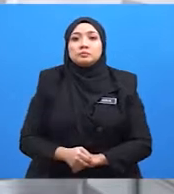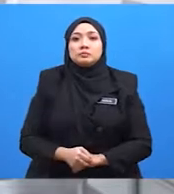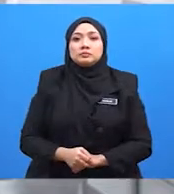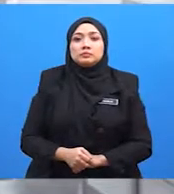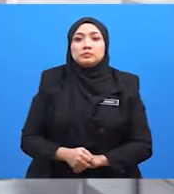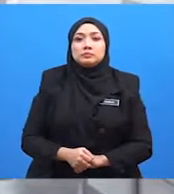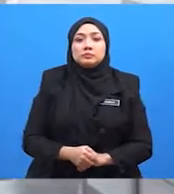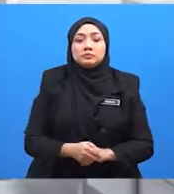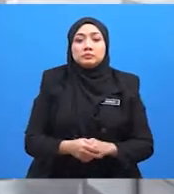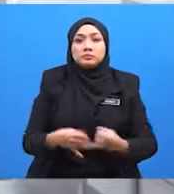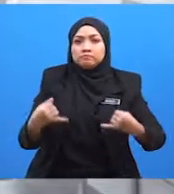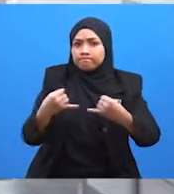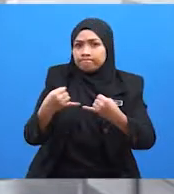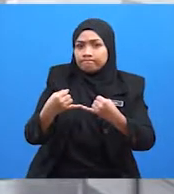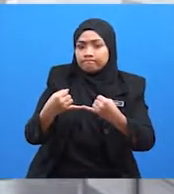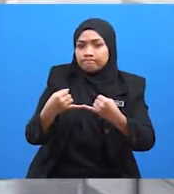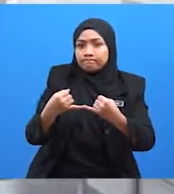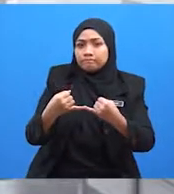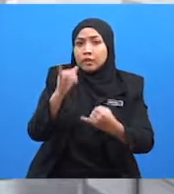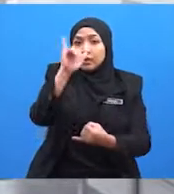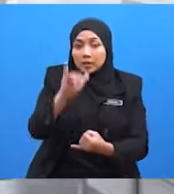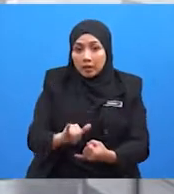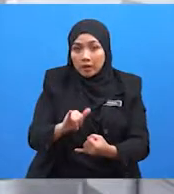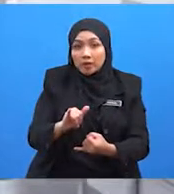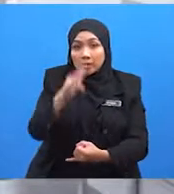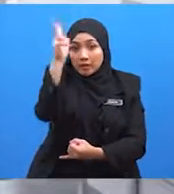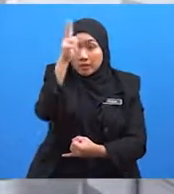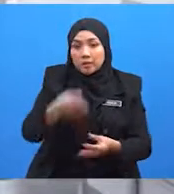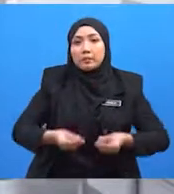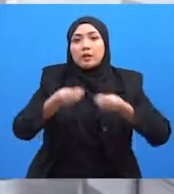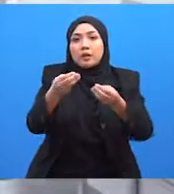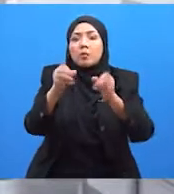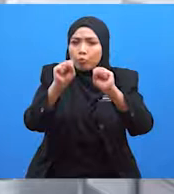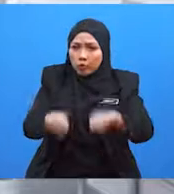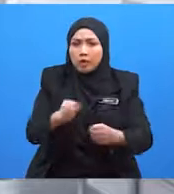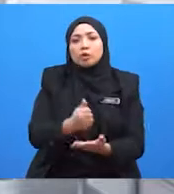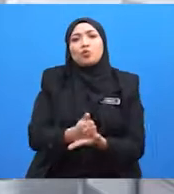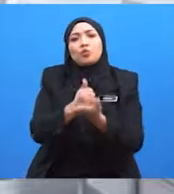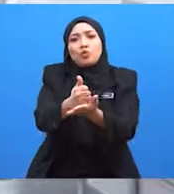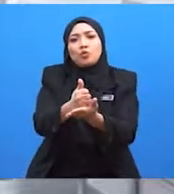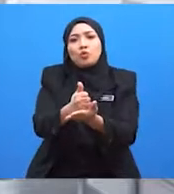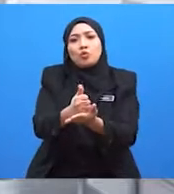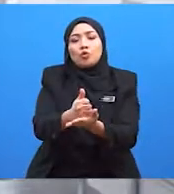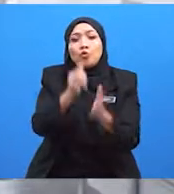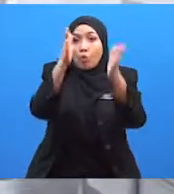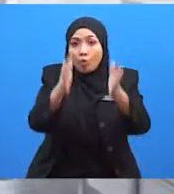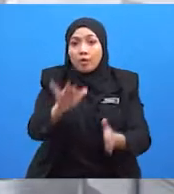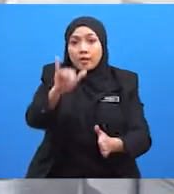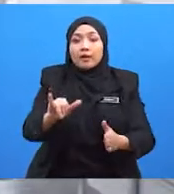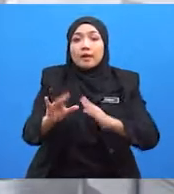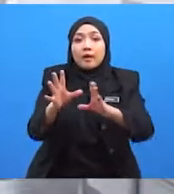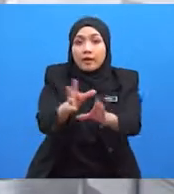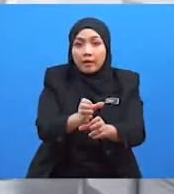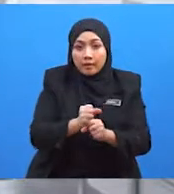Insentif yang diberikan oleh kerajaan ini dapat membantu nelayan menggunakan allowance yang